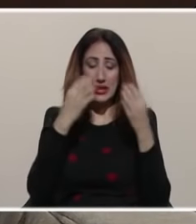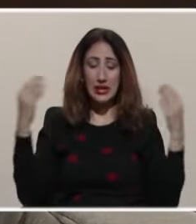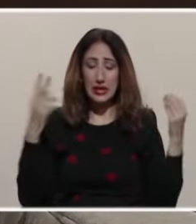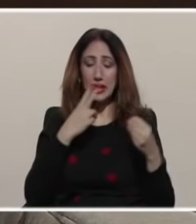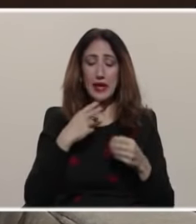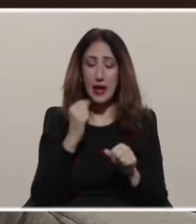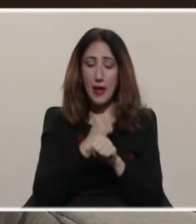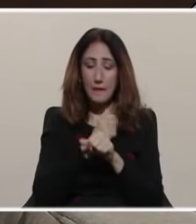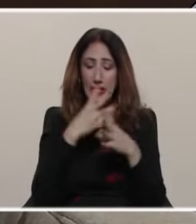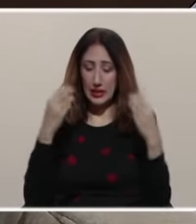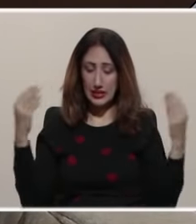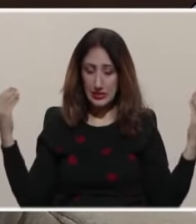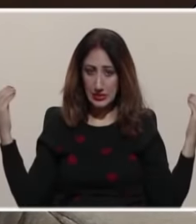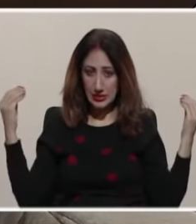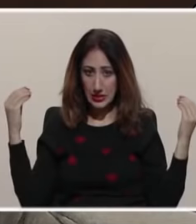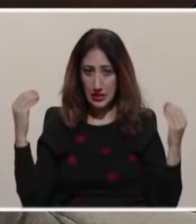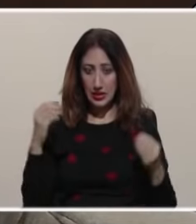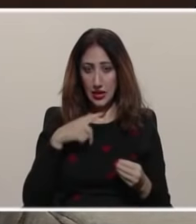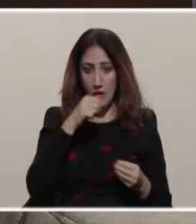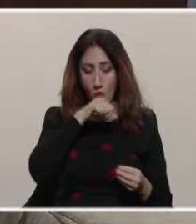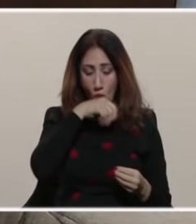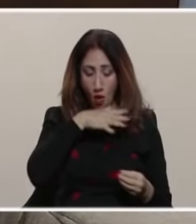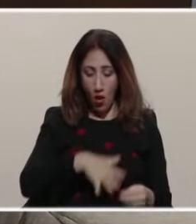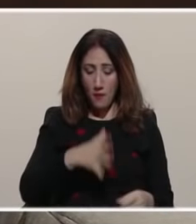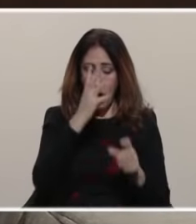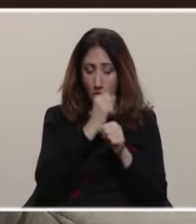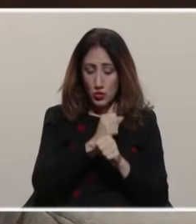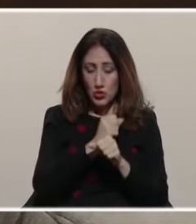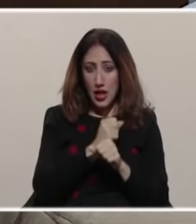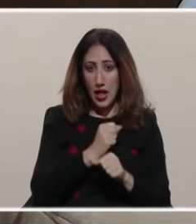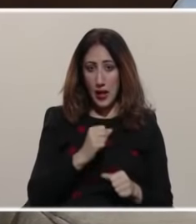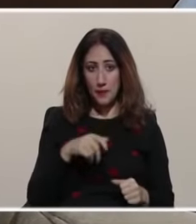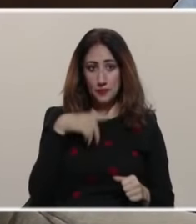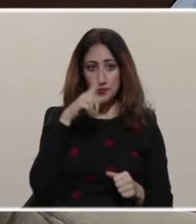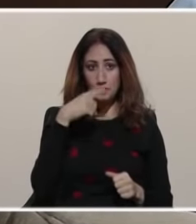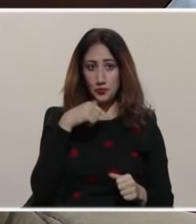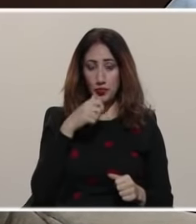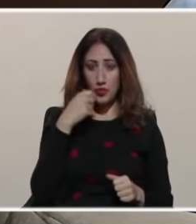وكثرة الخير فيه. كان سيدنا النبي صلى الله عليه وسلم كما